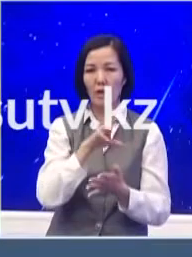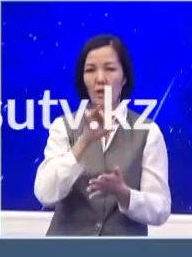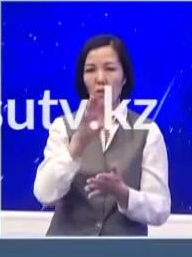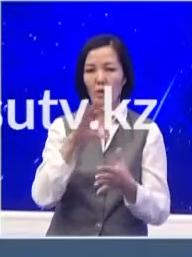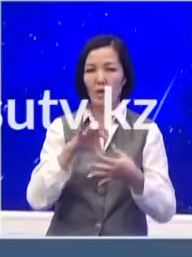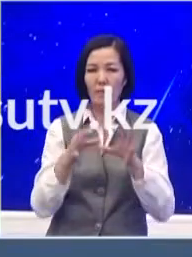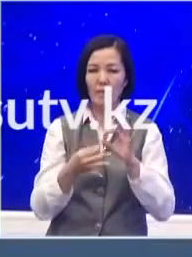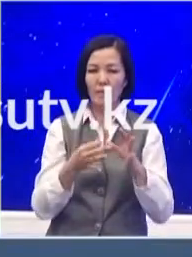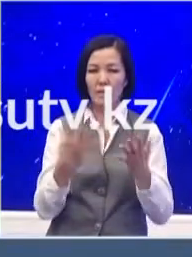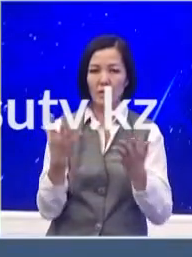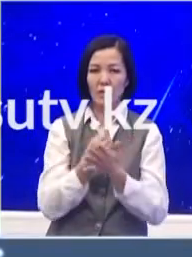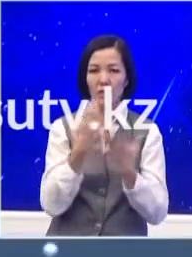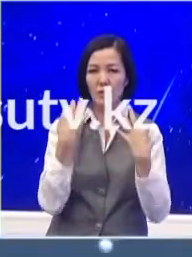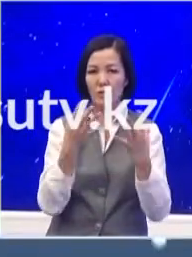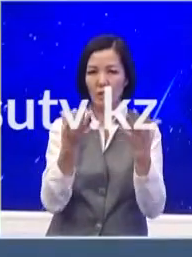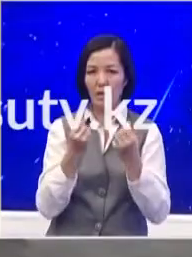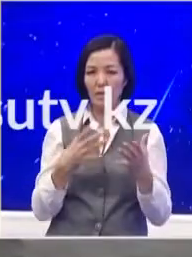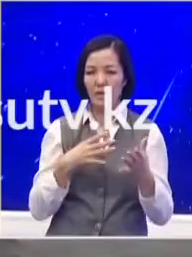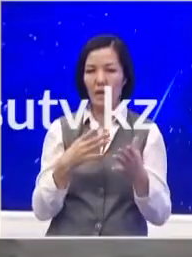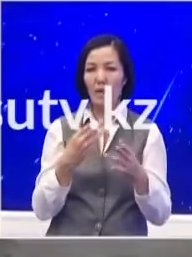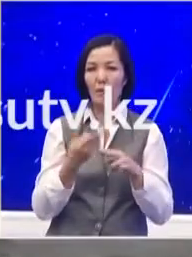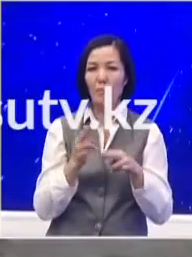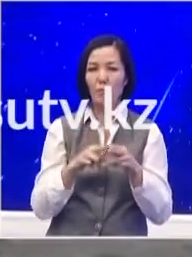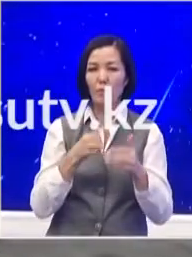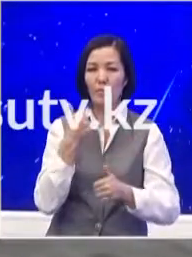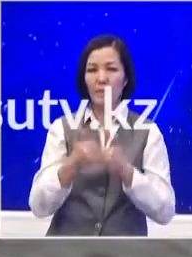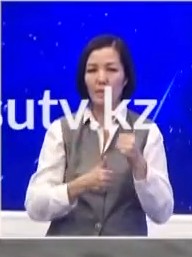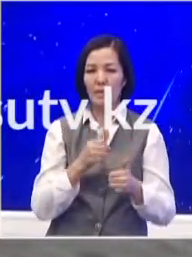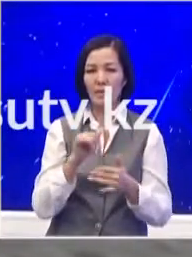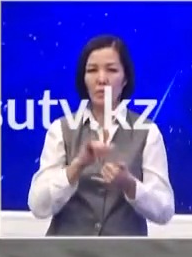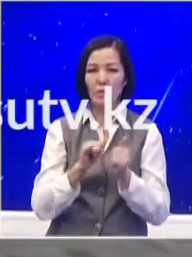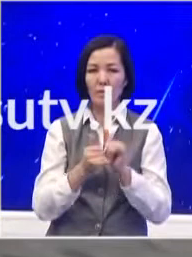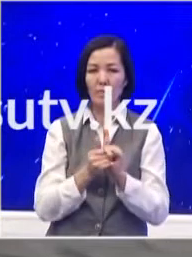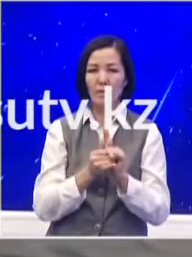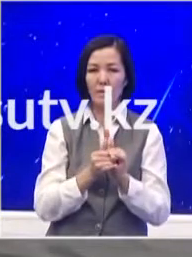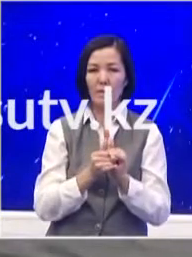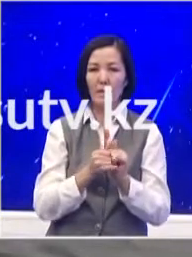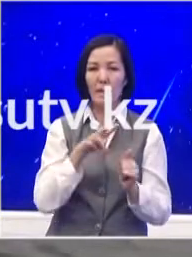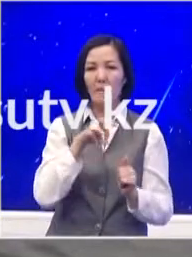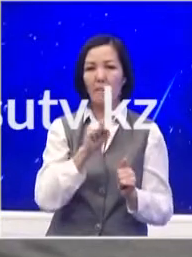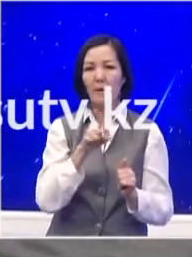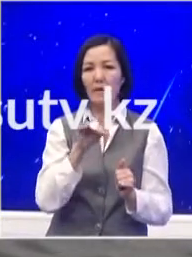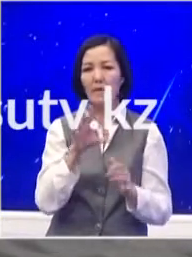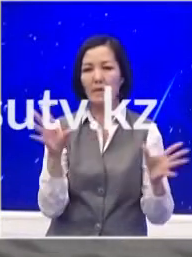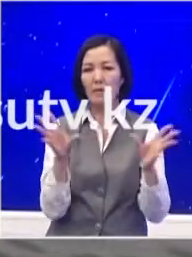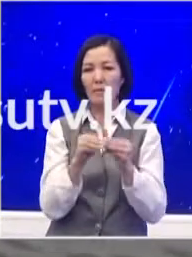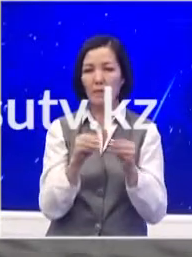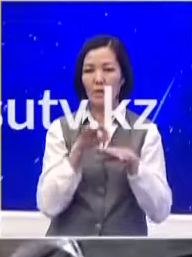Олимпиадасының жолдамасын қанжығасына байлап келді. Ол бұл бәсекеде өскемендік Маргарита Тарлаповамен жұп құрап өнер